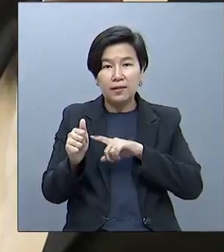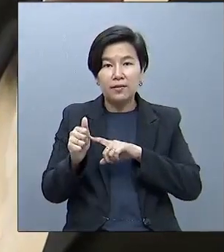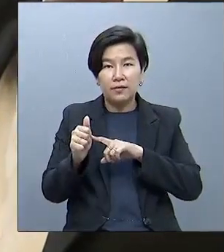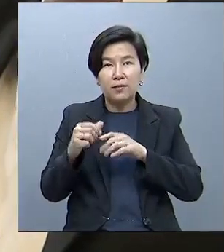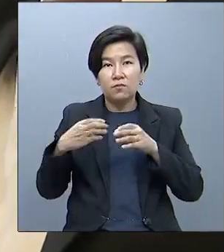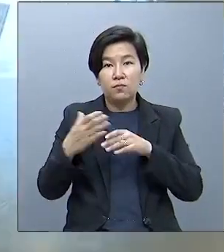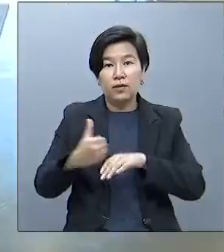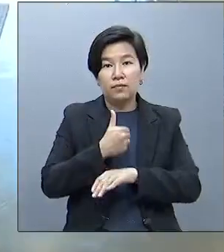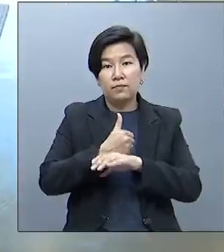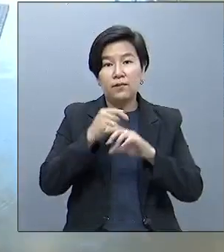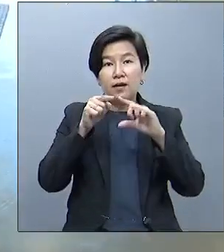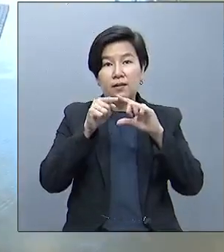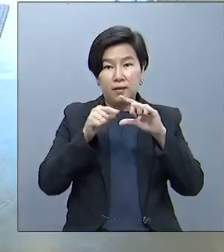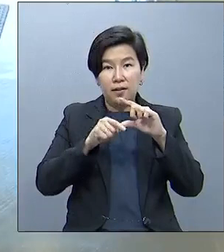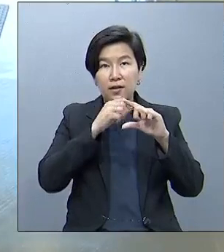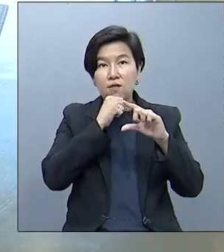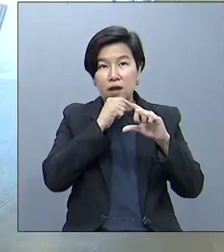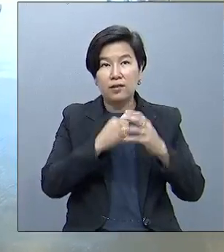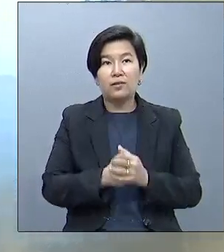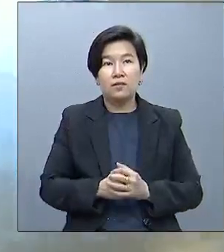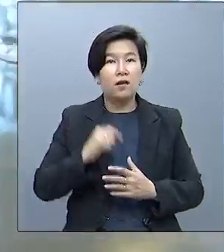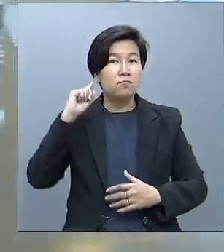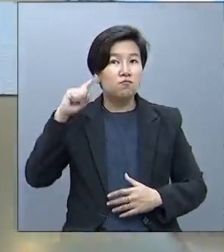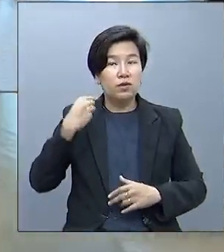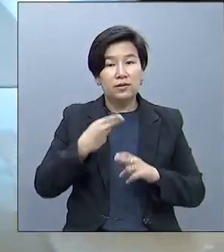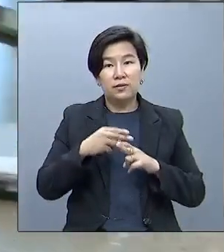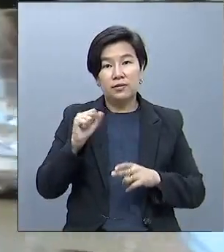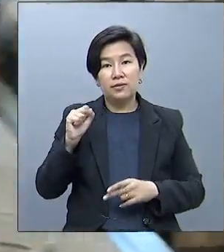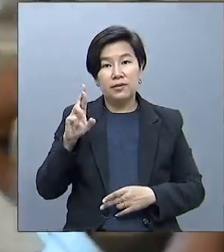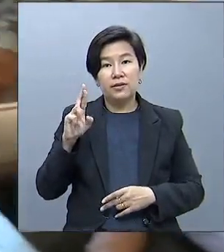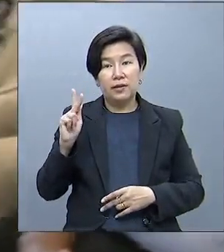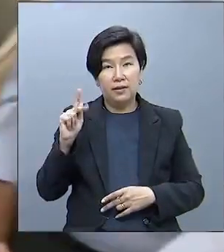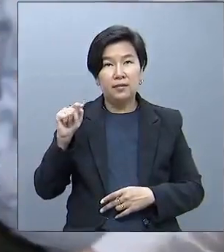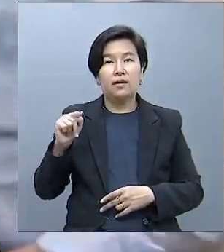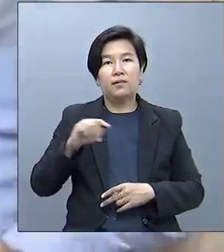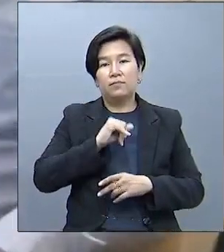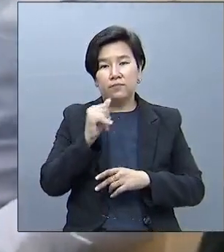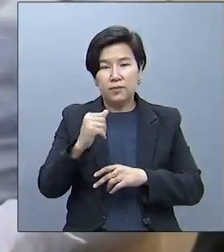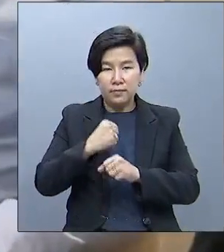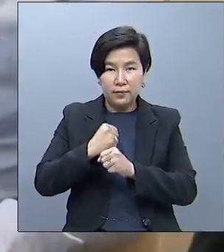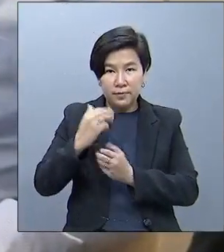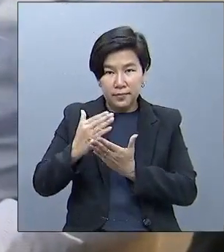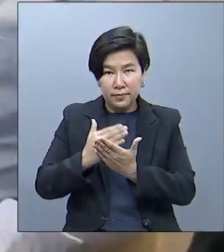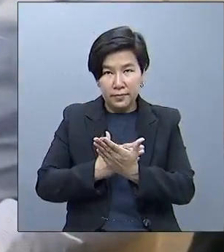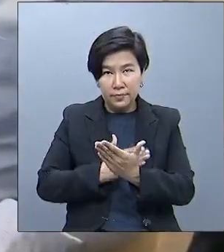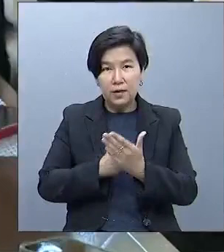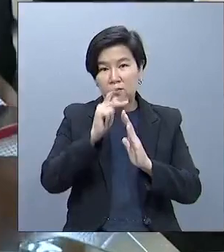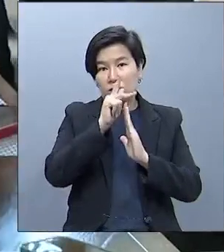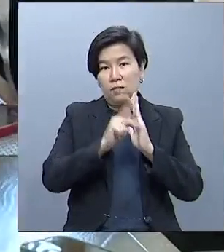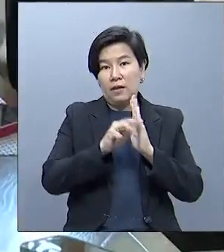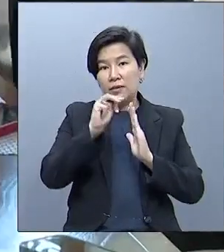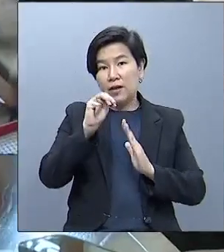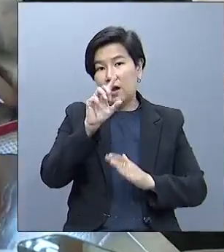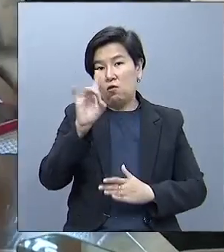ริกัญญาตันสกุลร่วมคณะทำงานและก็ยอมรับนะคะว่ามีการคุยกันเรื่องของการแก้ไขมาตรา112ซึ่งแต่ละพรรคก็ต่างเห็นว่าเป็